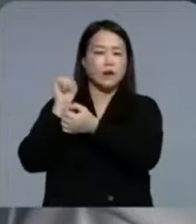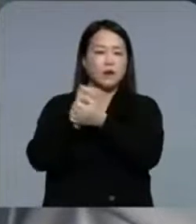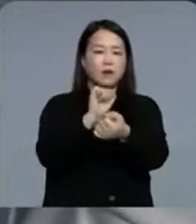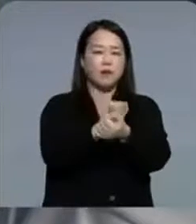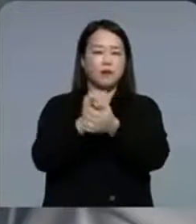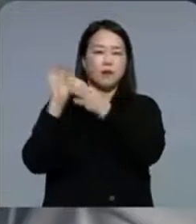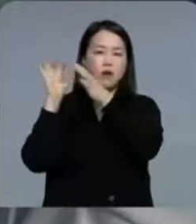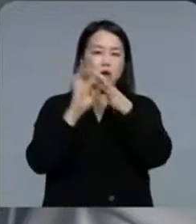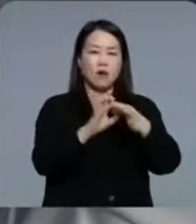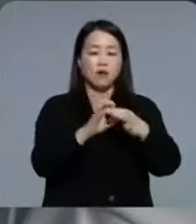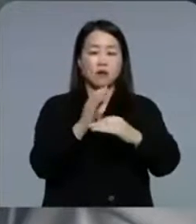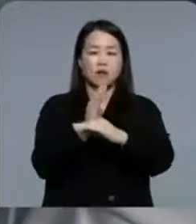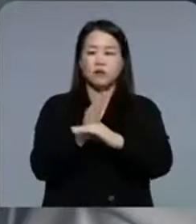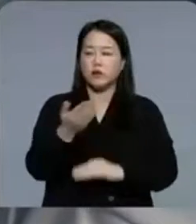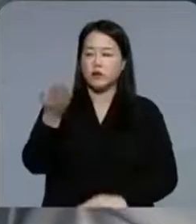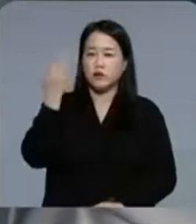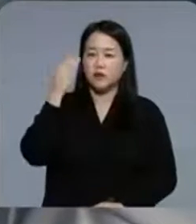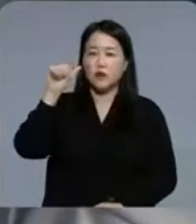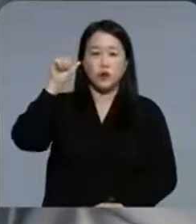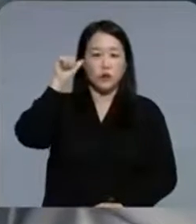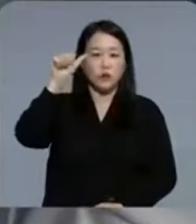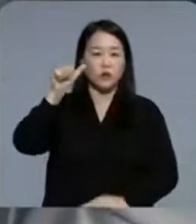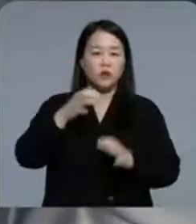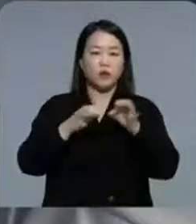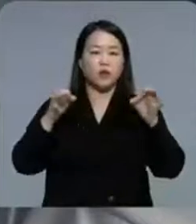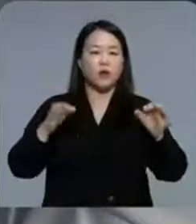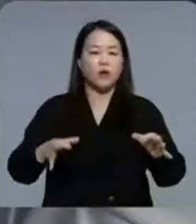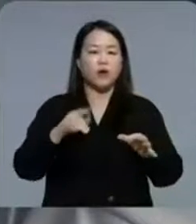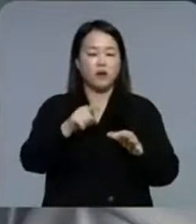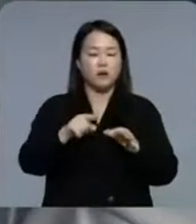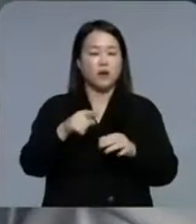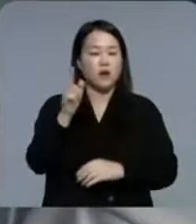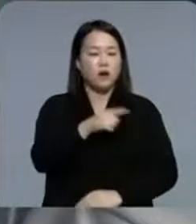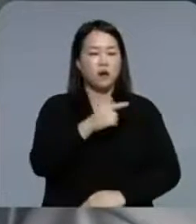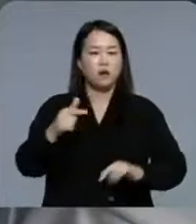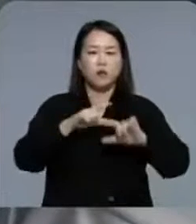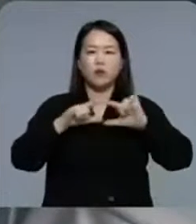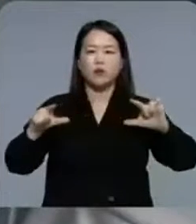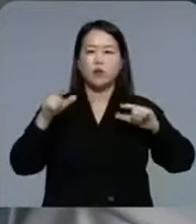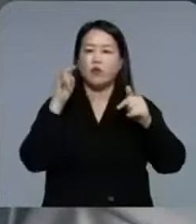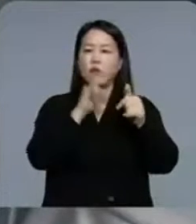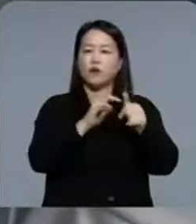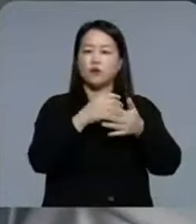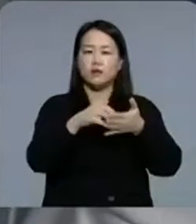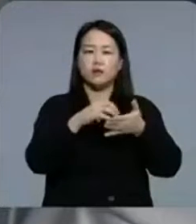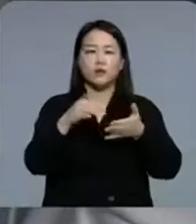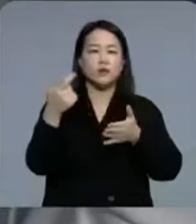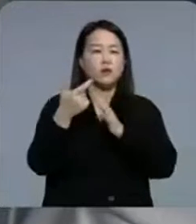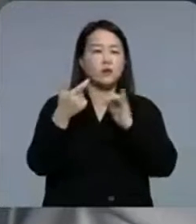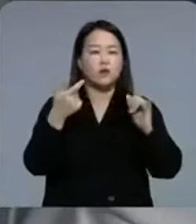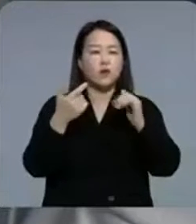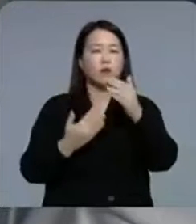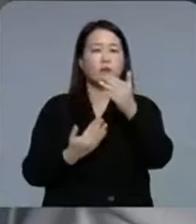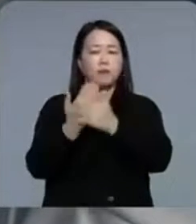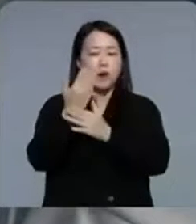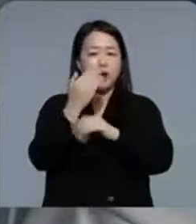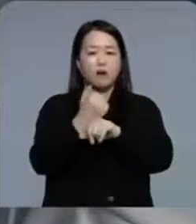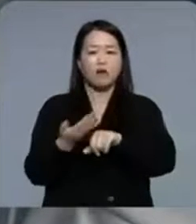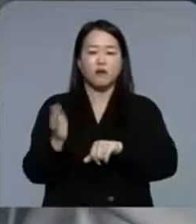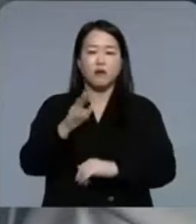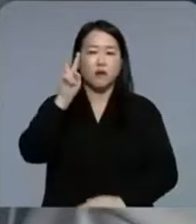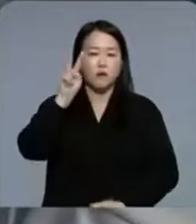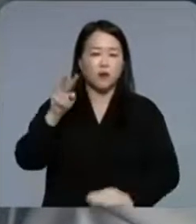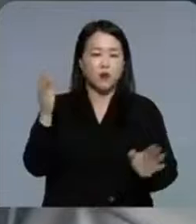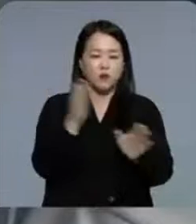있습니다 지난 닷새동안 확진자가 하루 평균 60명 가량 발생한 가운데 모레부터는 4.92 민원